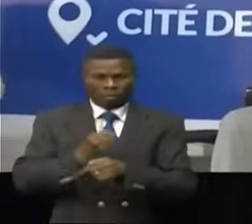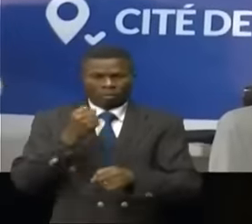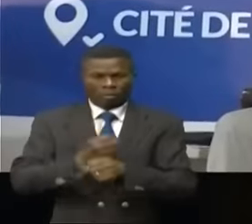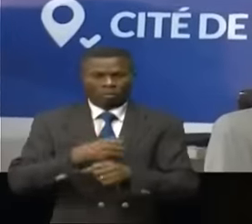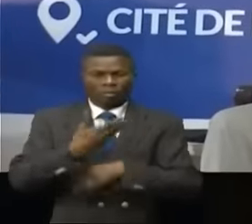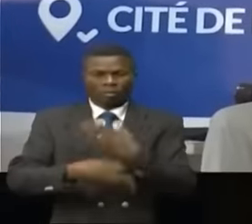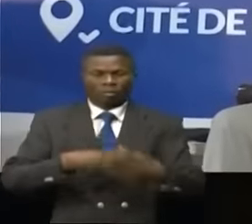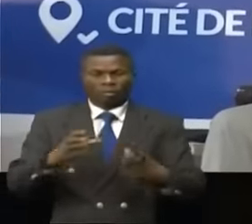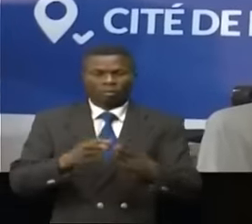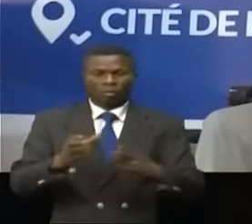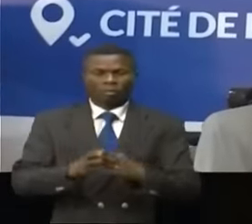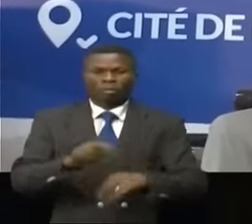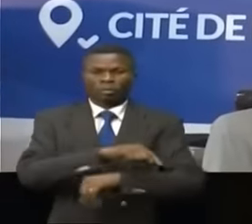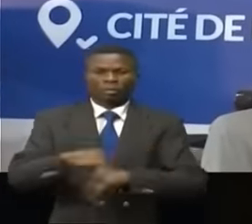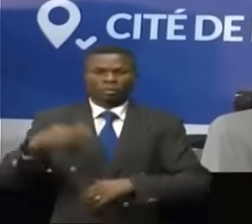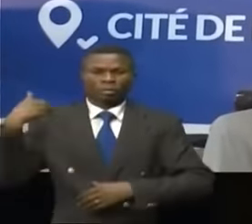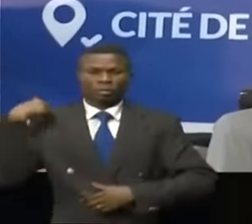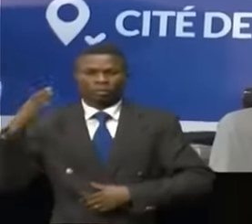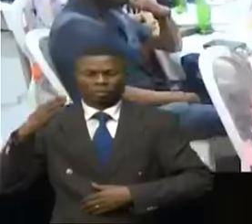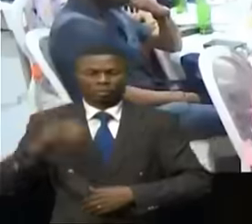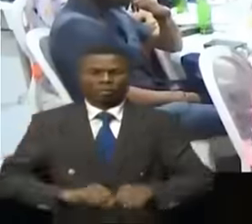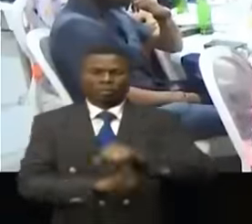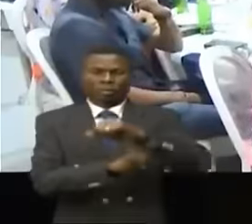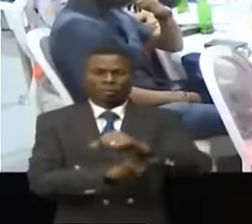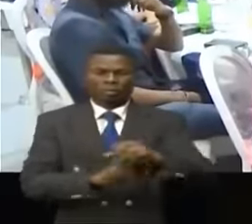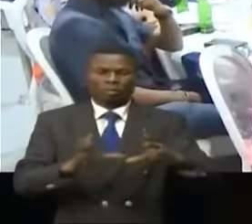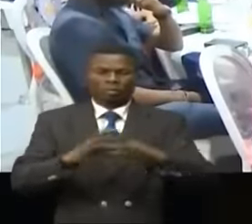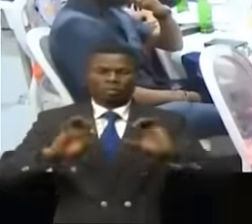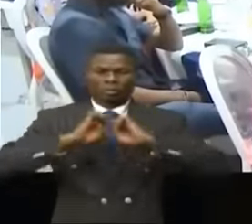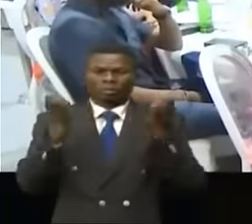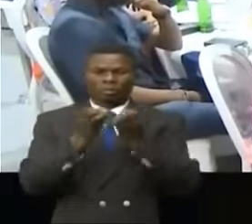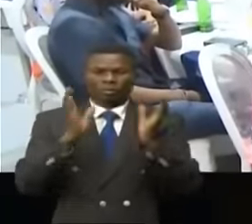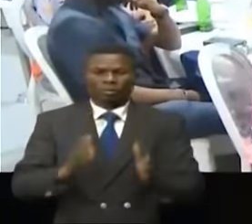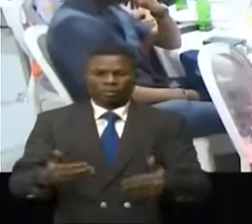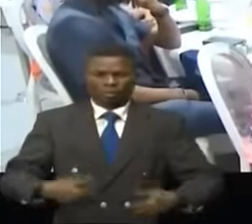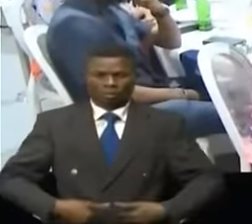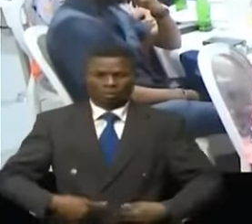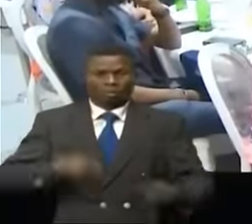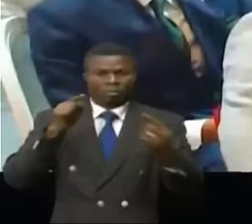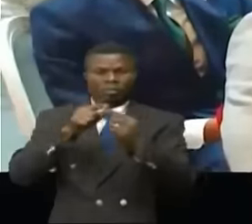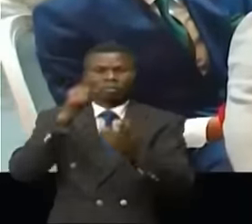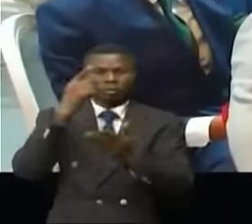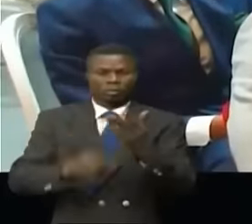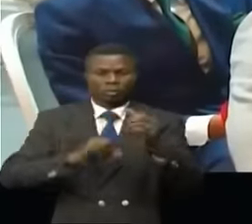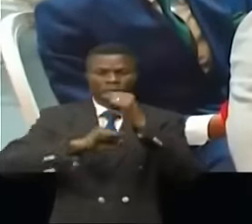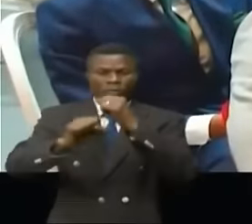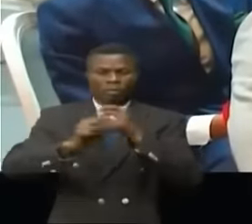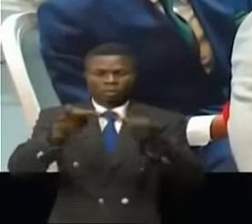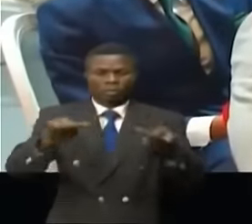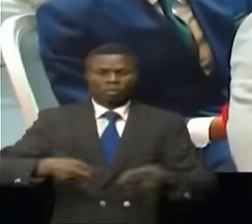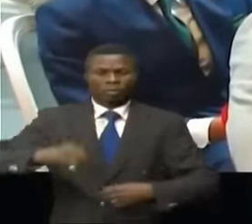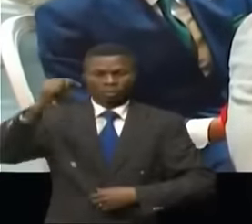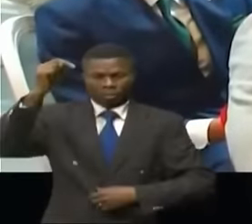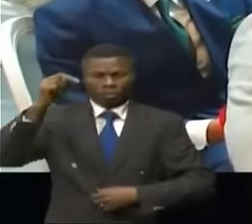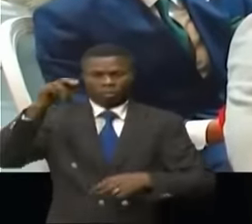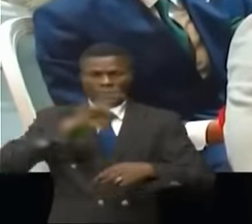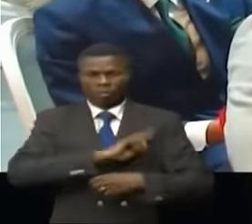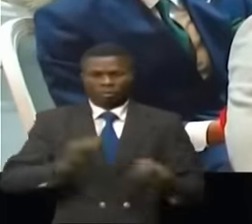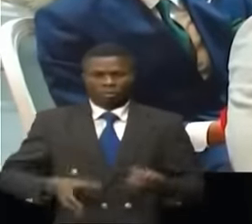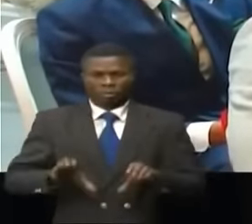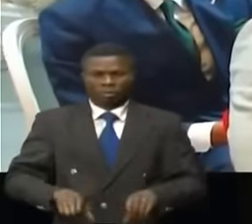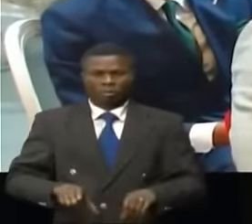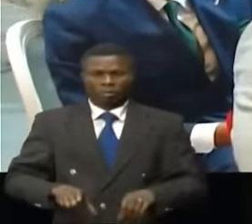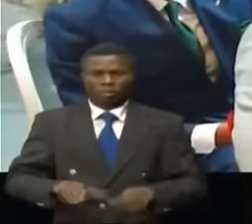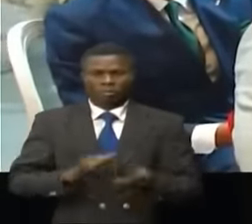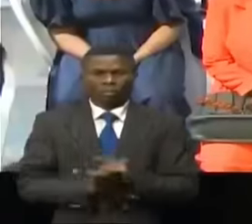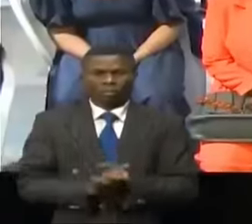accompli par les établissements publics d'accompagnement à l'entrepreneuriat. Objectif, promouvoir la classe moyenne en RDC. Bien